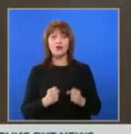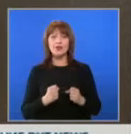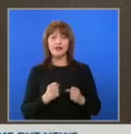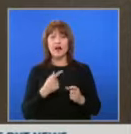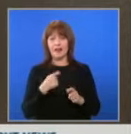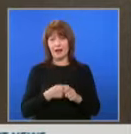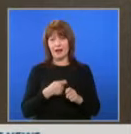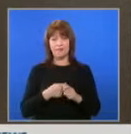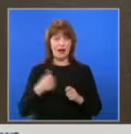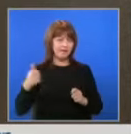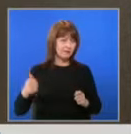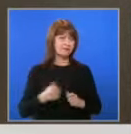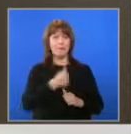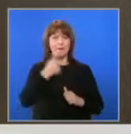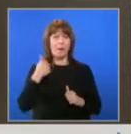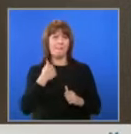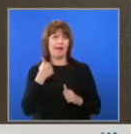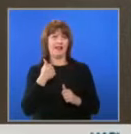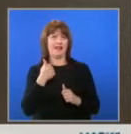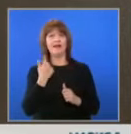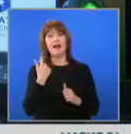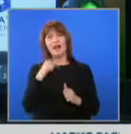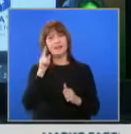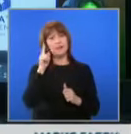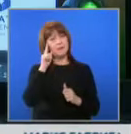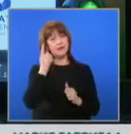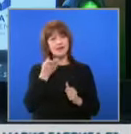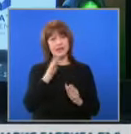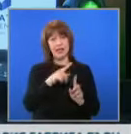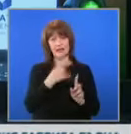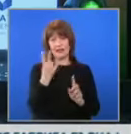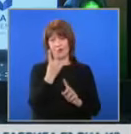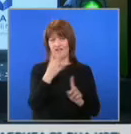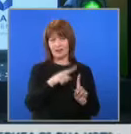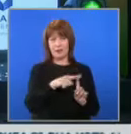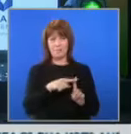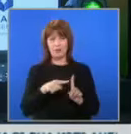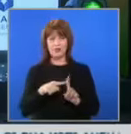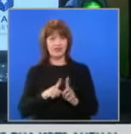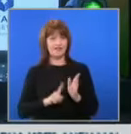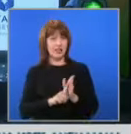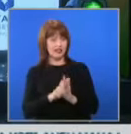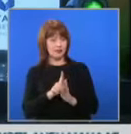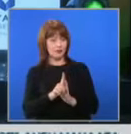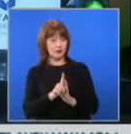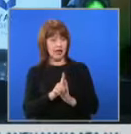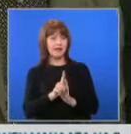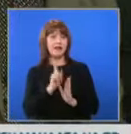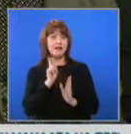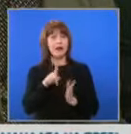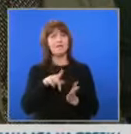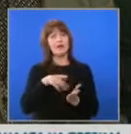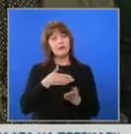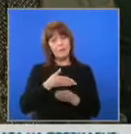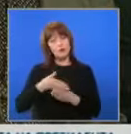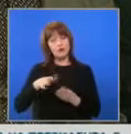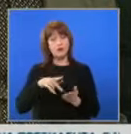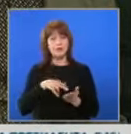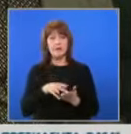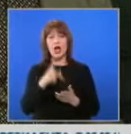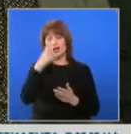гръмки победи. Аз мисля, че така след двата позитивни резултата, които постигнахме, трябва да продължим да вървим в възходяща линия.